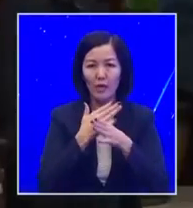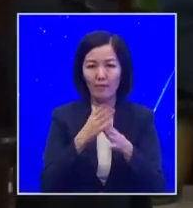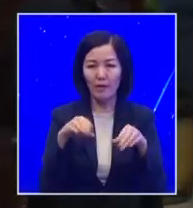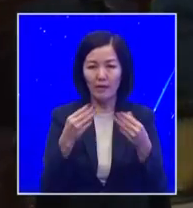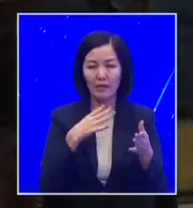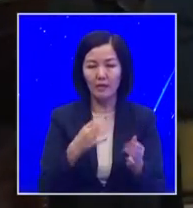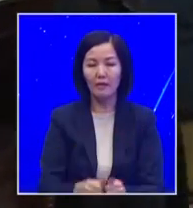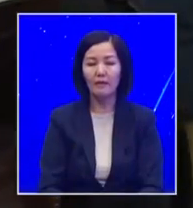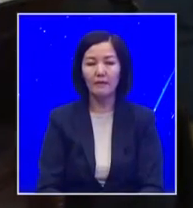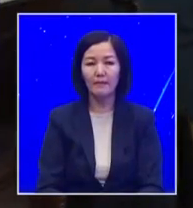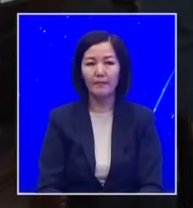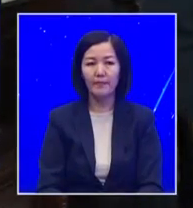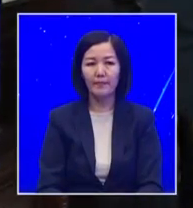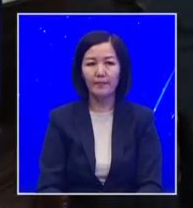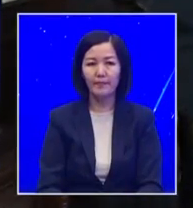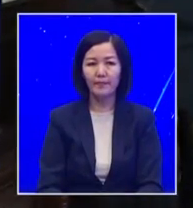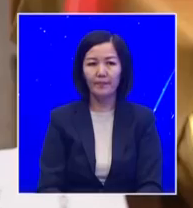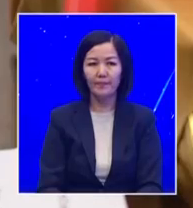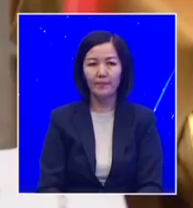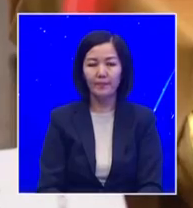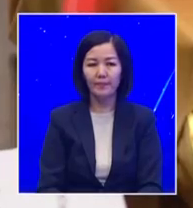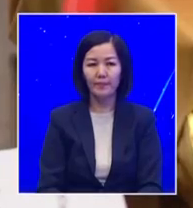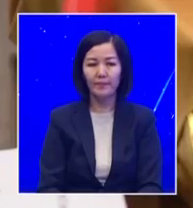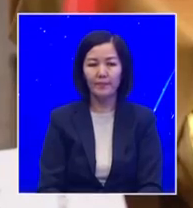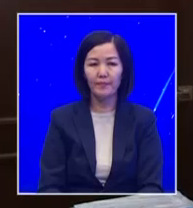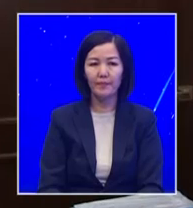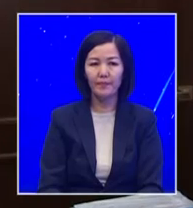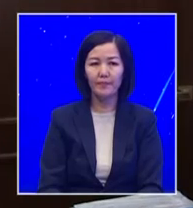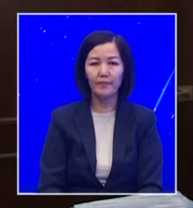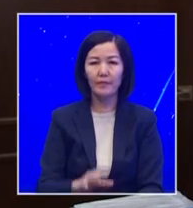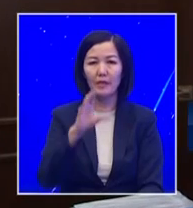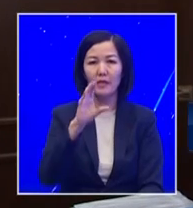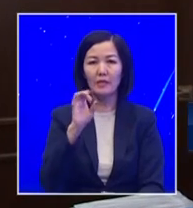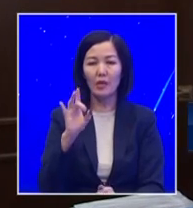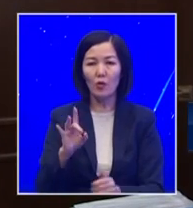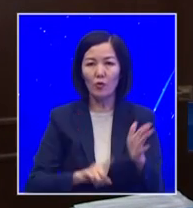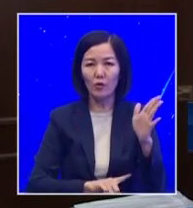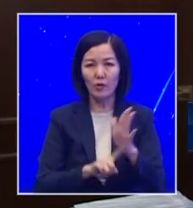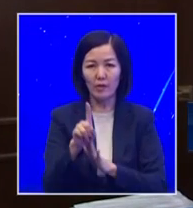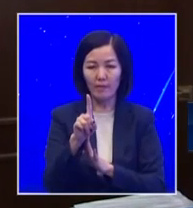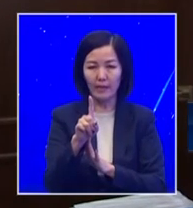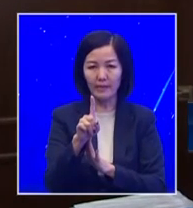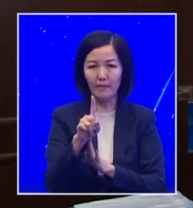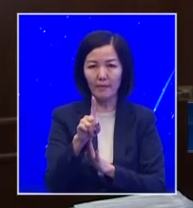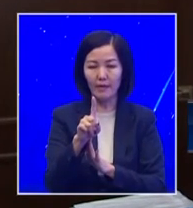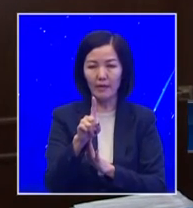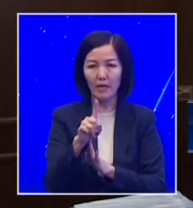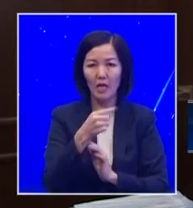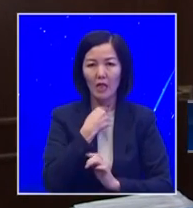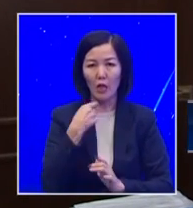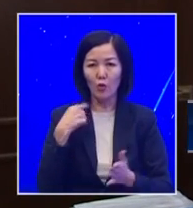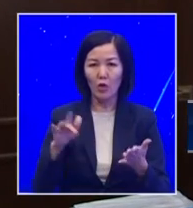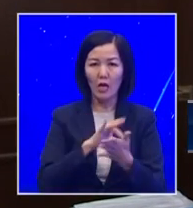еткен. Сәуір айынан бері осы қаракет қоры Талдықорған